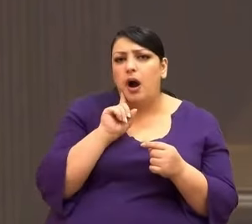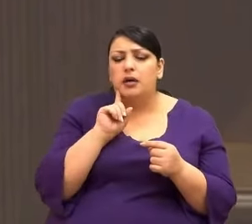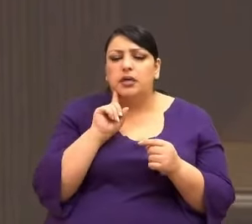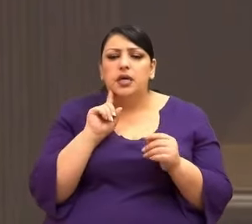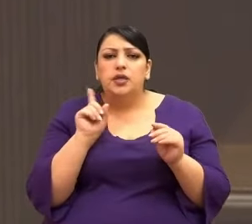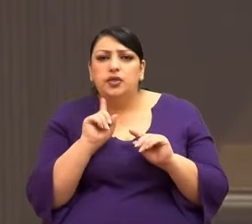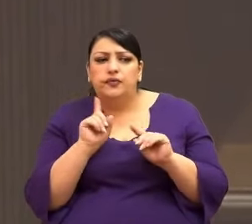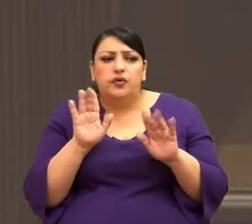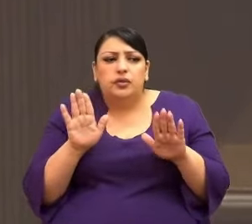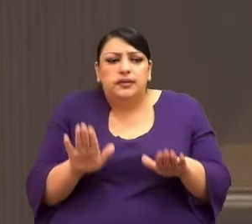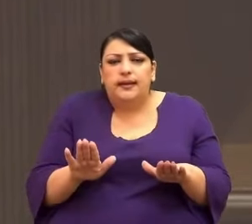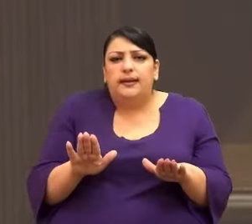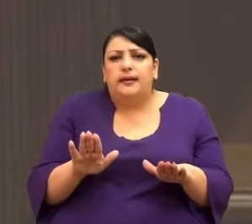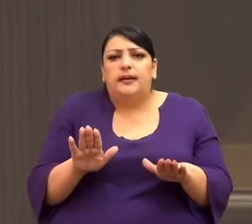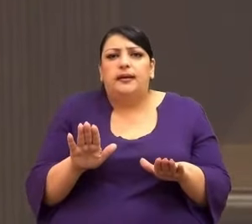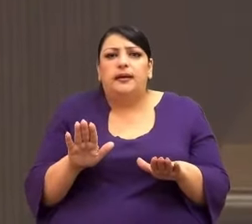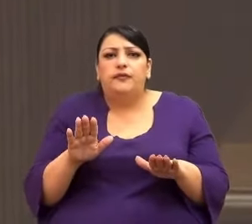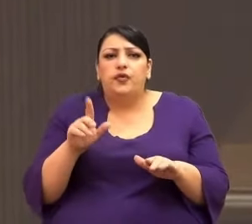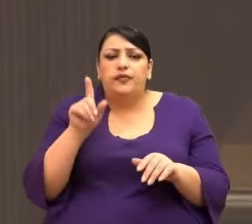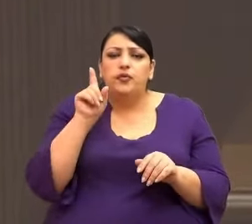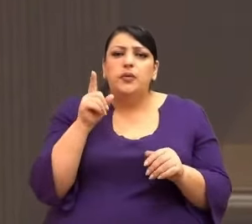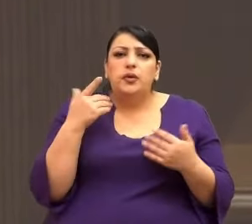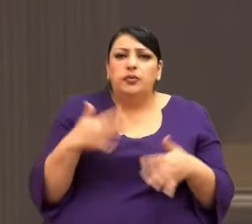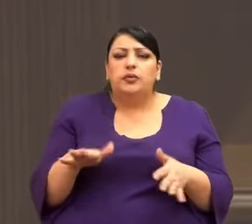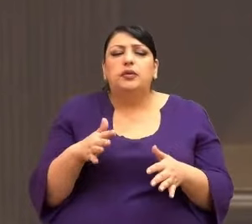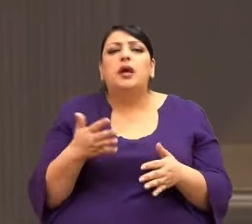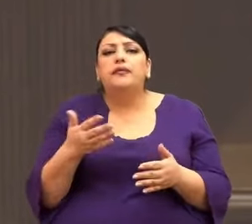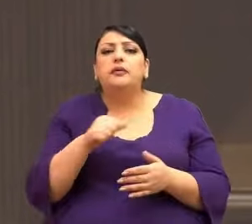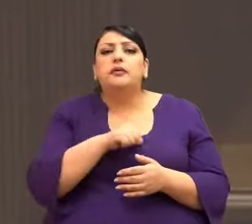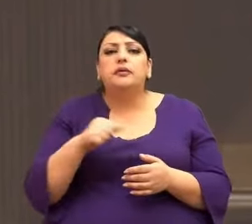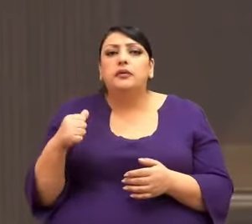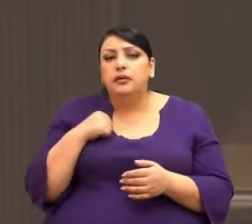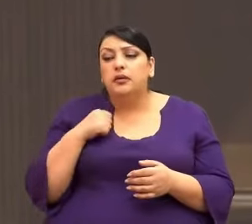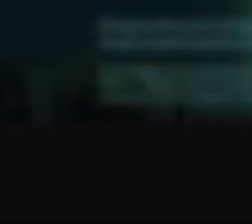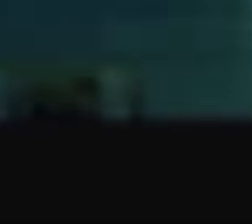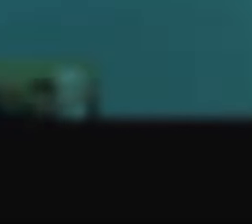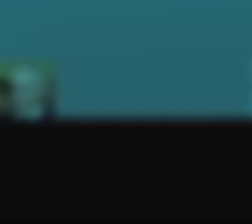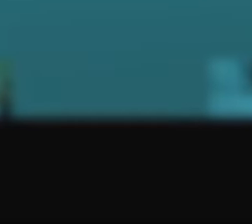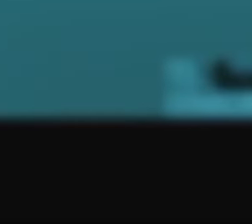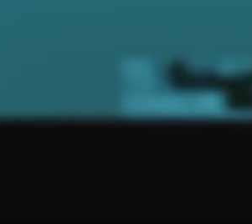չնախատեսված միջավայրում, դրանով իսկ անհավասար մրցակցության մեջ են մտնում իրենցից թույլերի հետ։